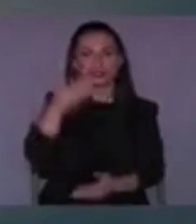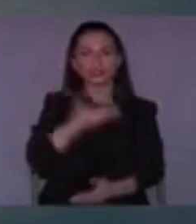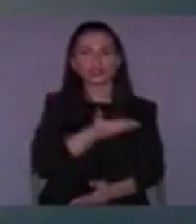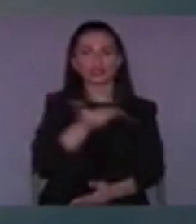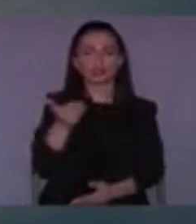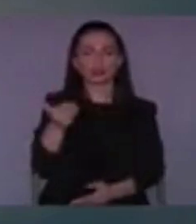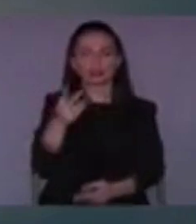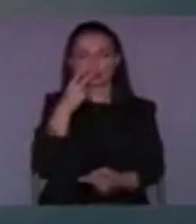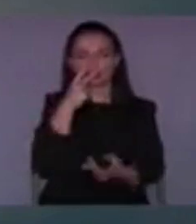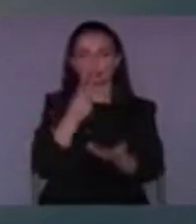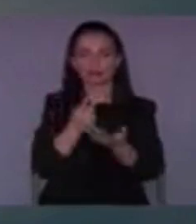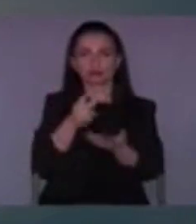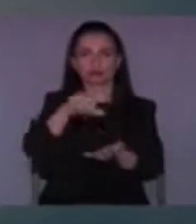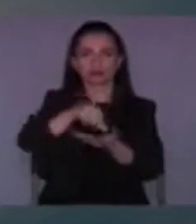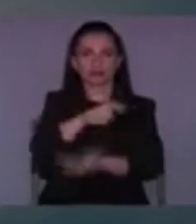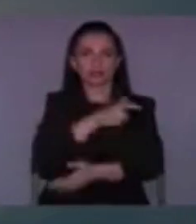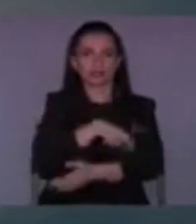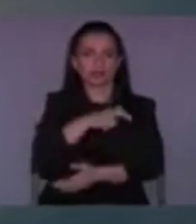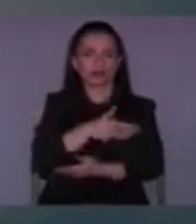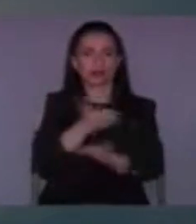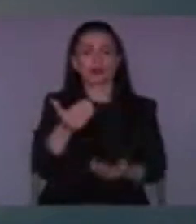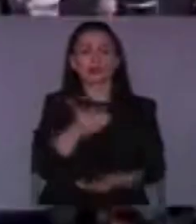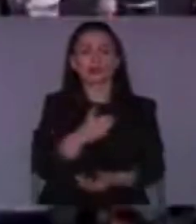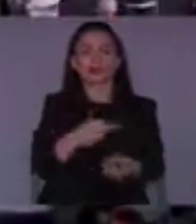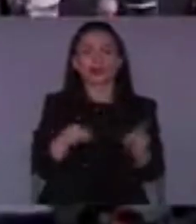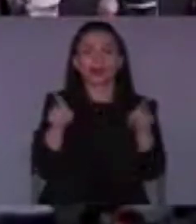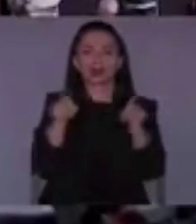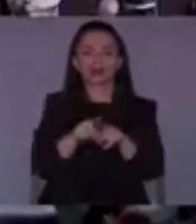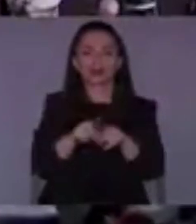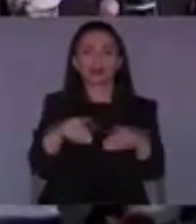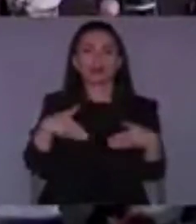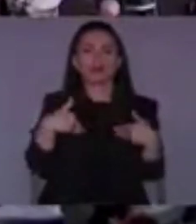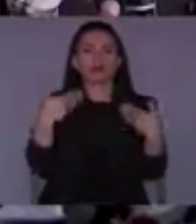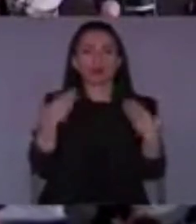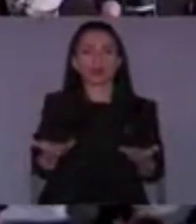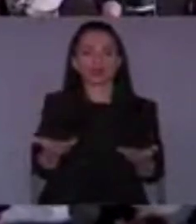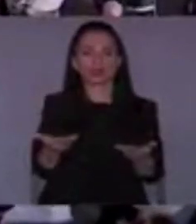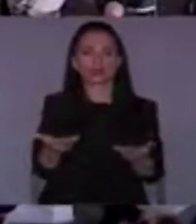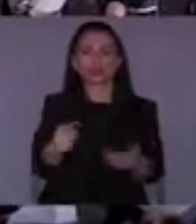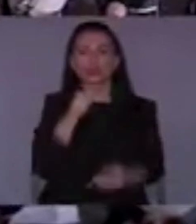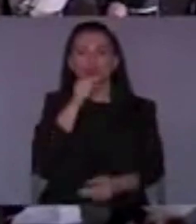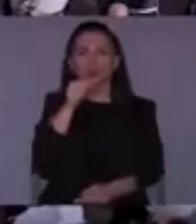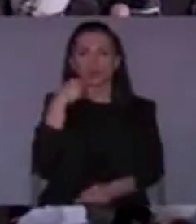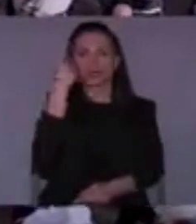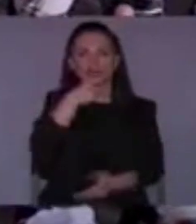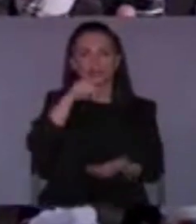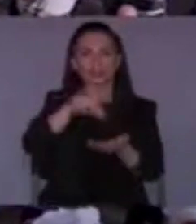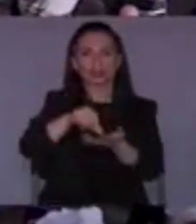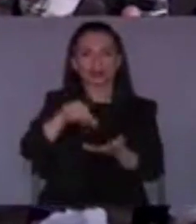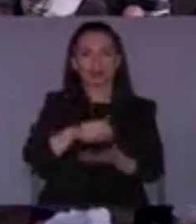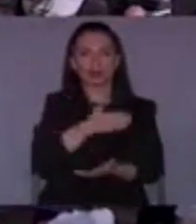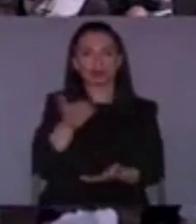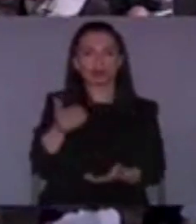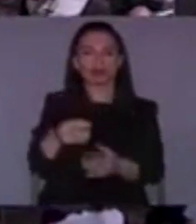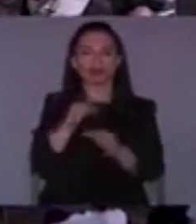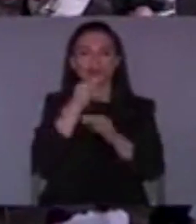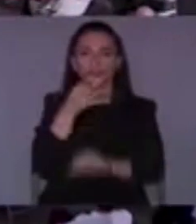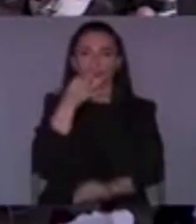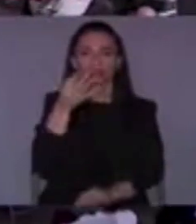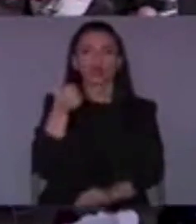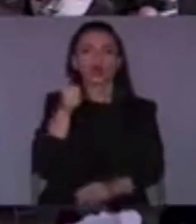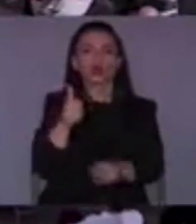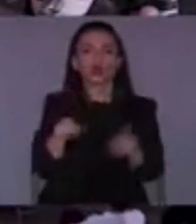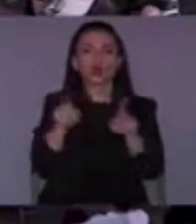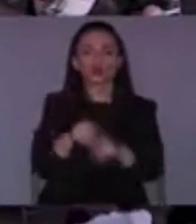საზოგადოების თვალსაჩინო წევრებს. მინდა ასევე მოგესალმოთ მედიის წარმომადგენლებს და მოგმართოთ